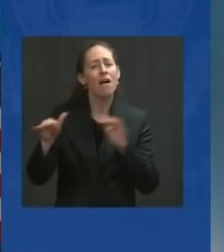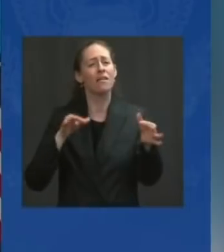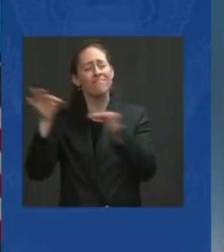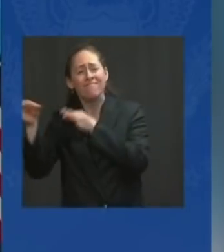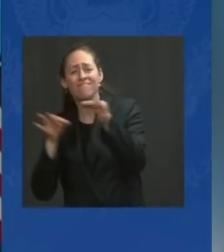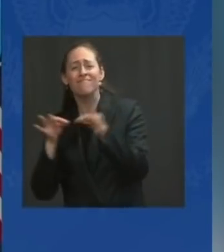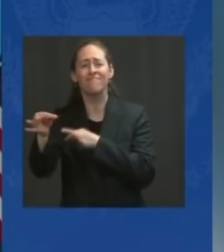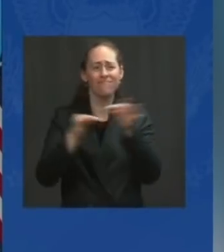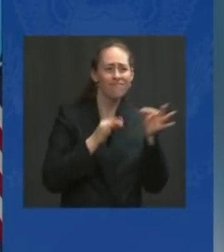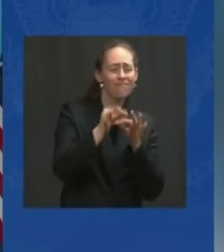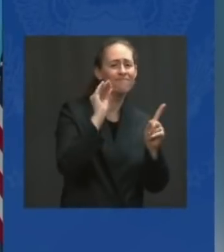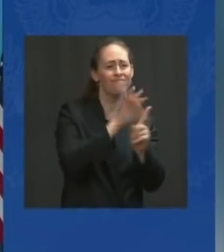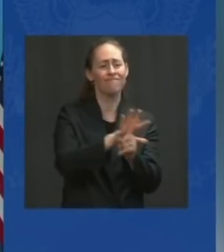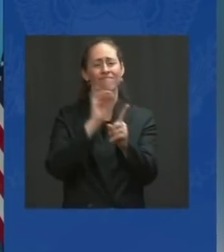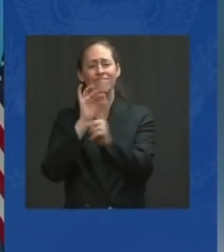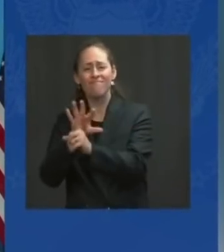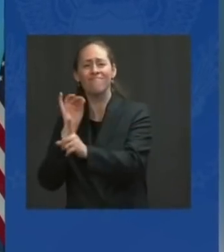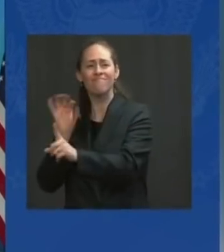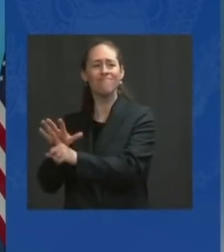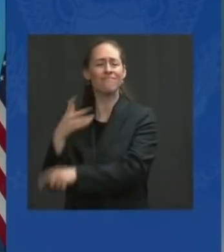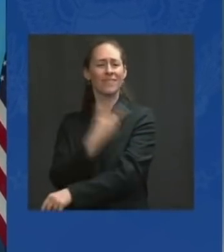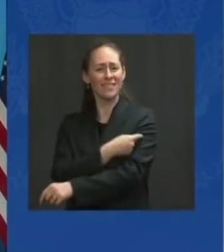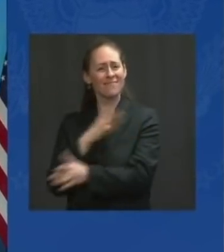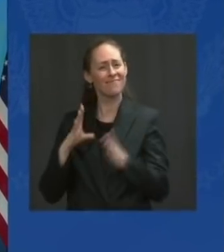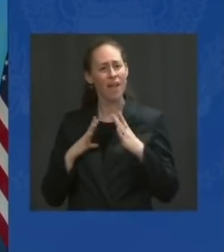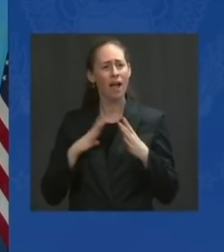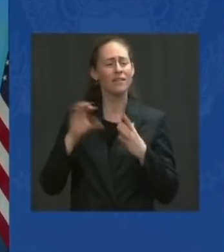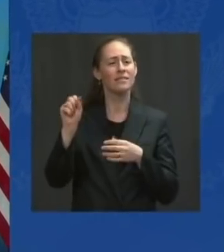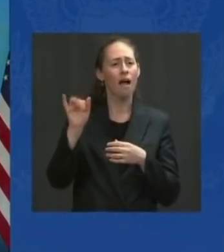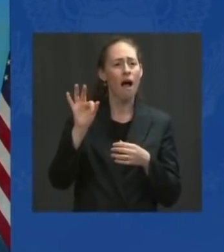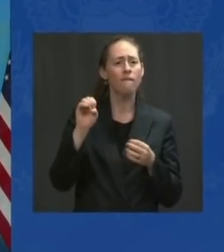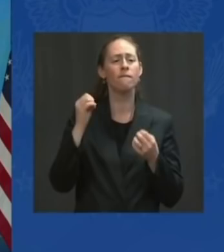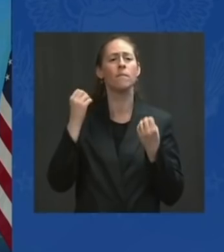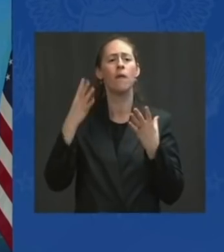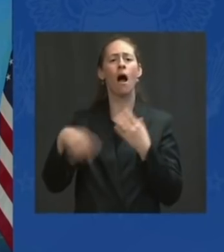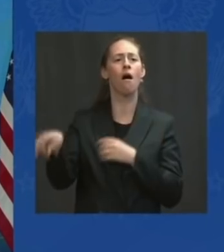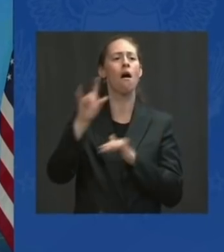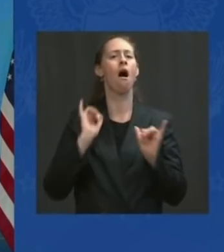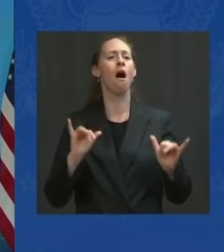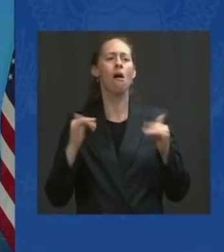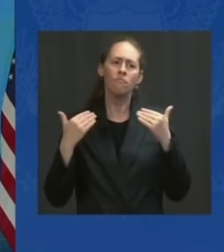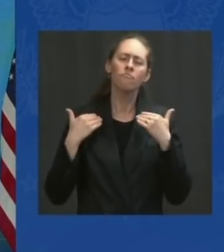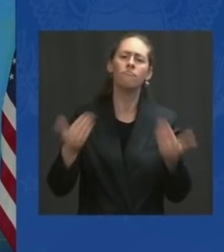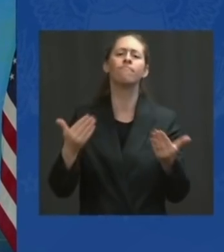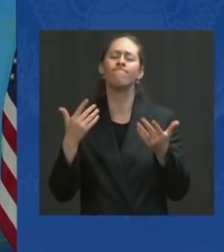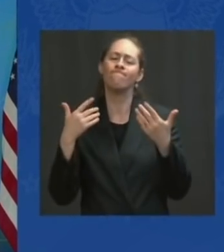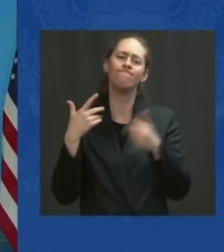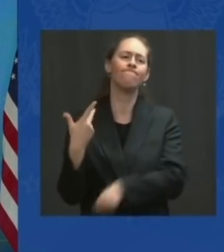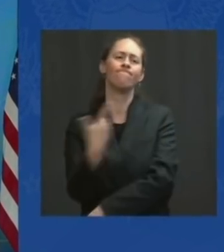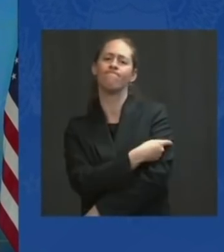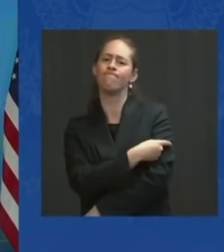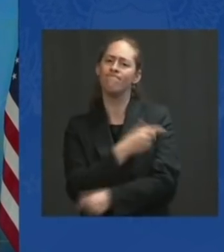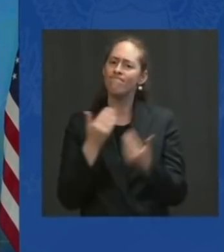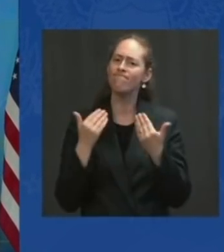Roszel Waleński, podkreślał, że około 93% przypadków zostało odnotowanych w hrabstwach o wskaźniku zaantidotumowania